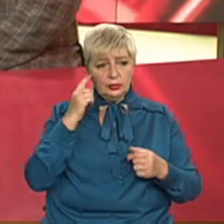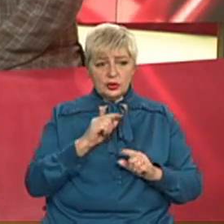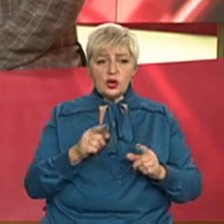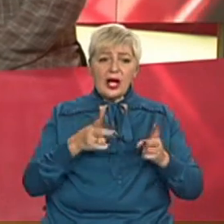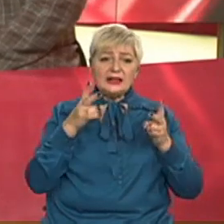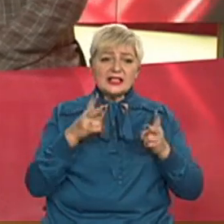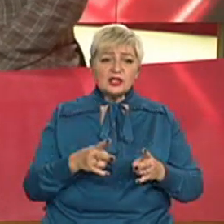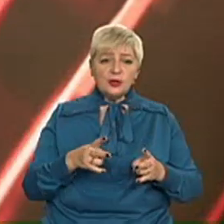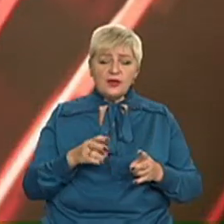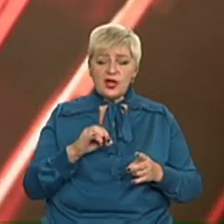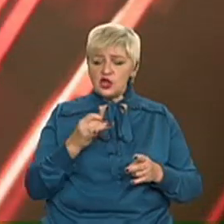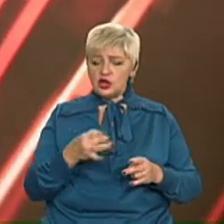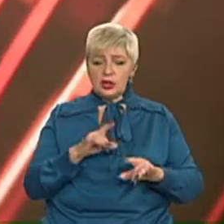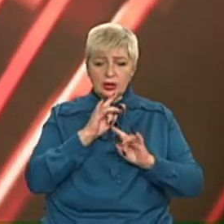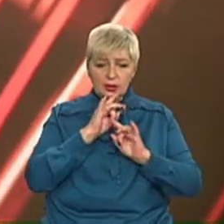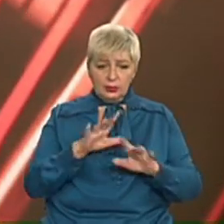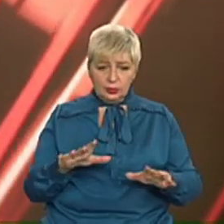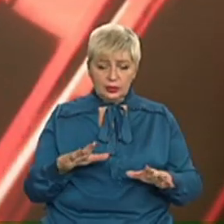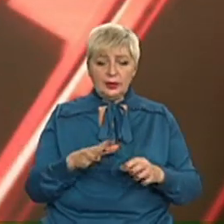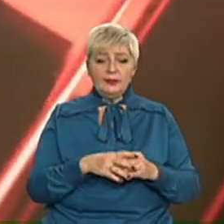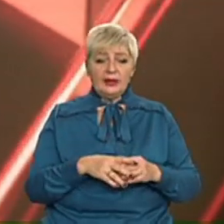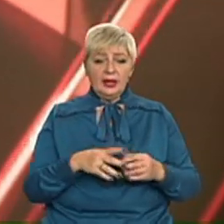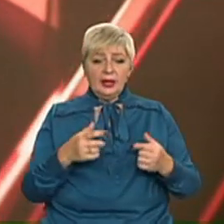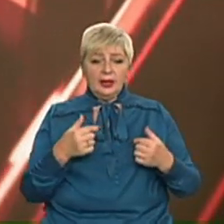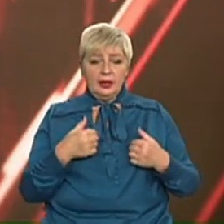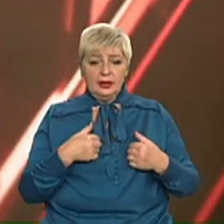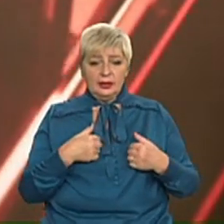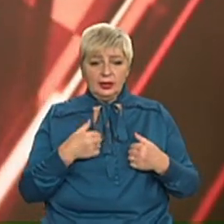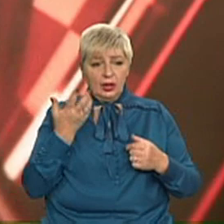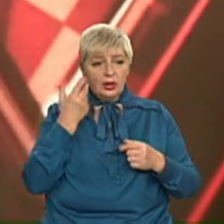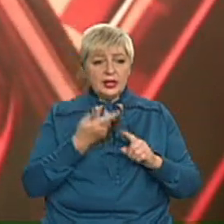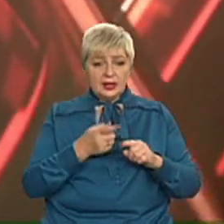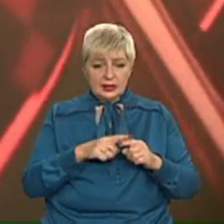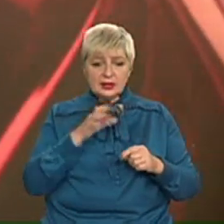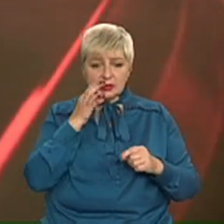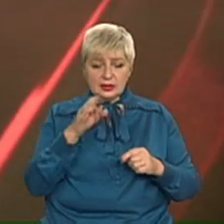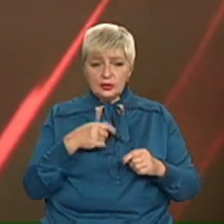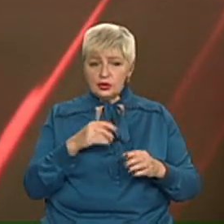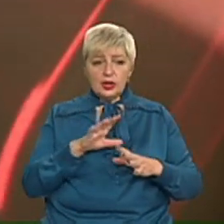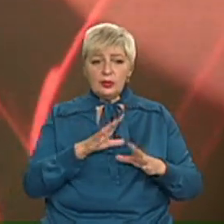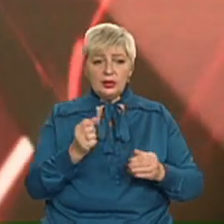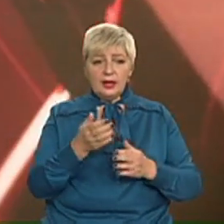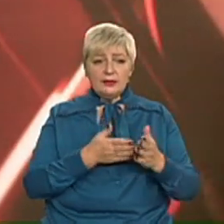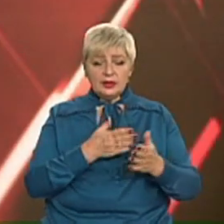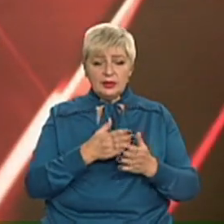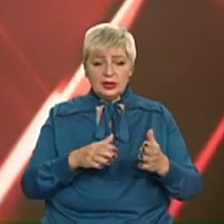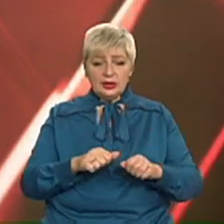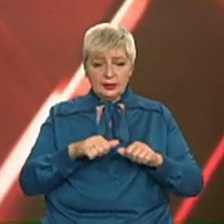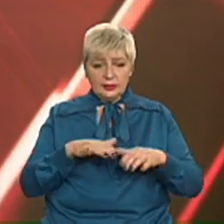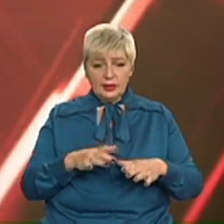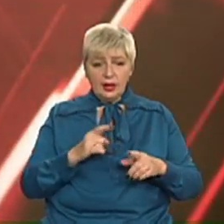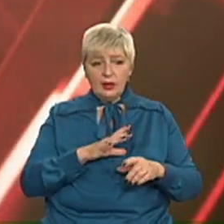вже не буде, тому що, коли я це казав, ще не була відмінена постанова номер 822, яка підвищувала заробітну